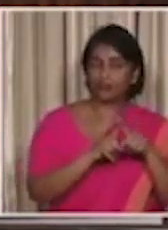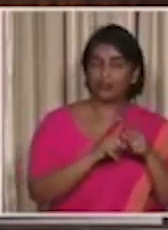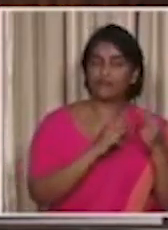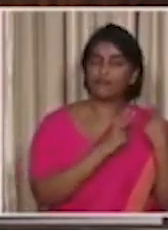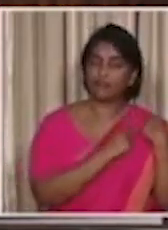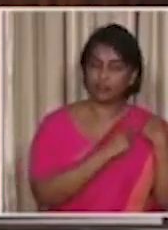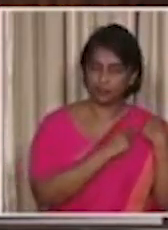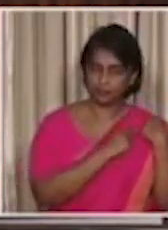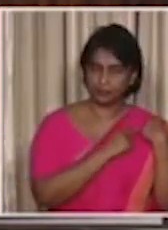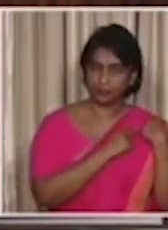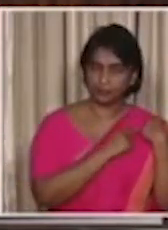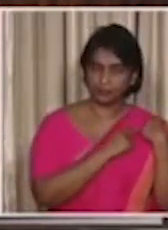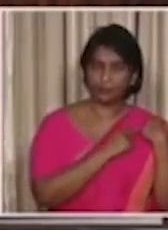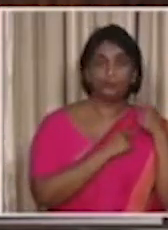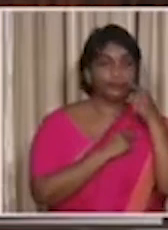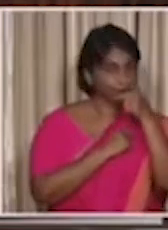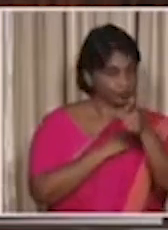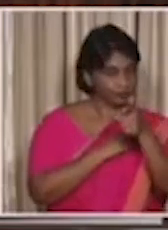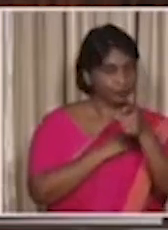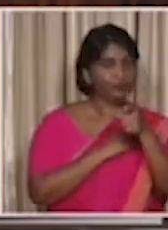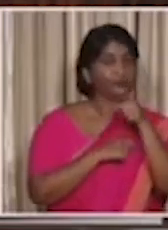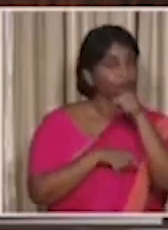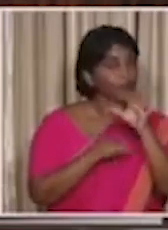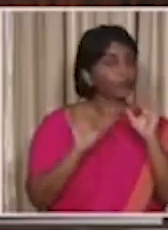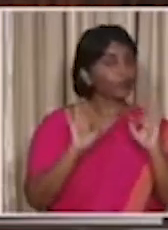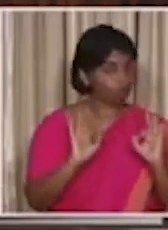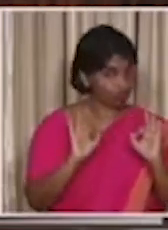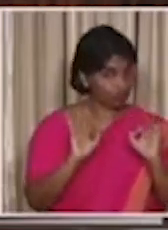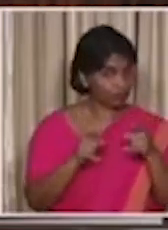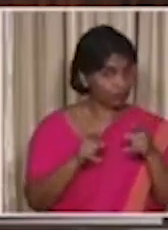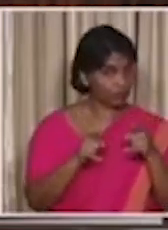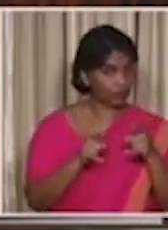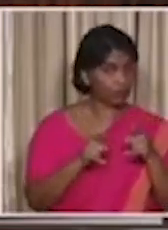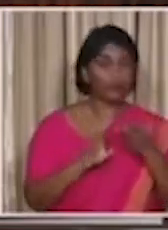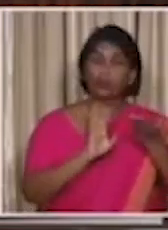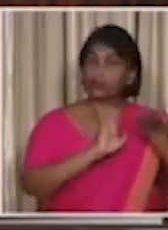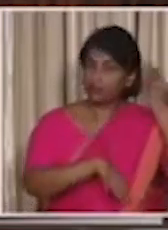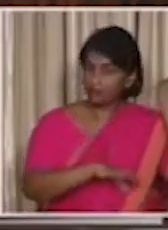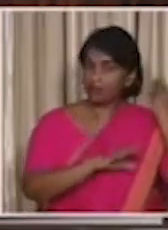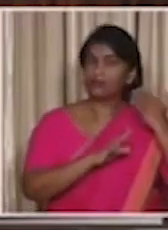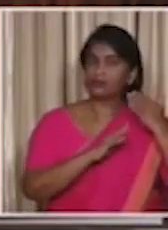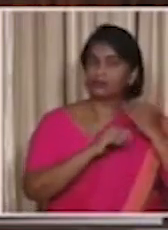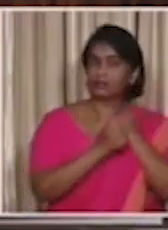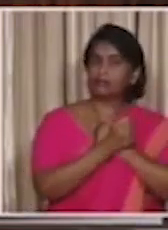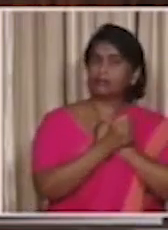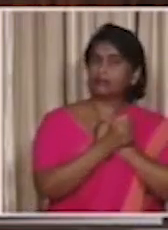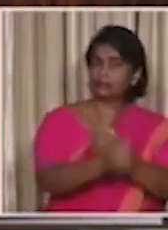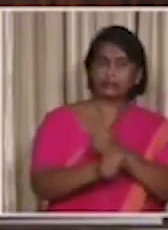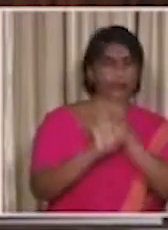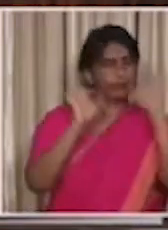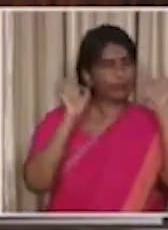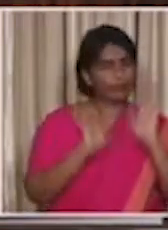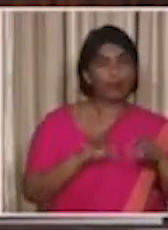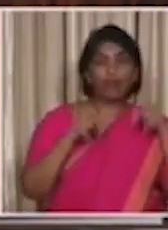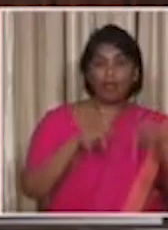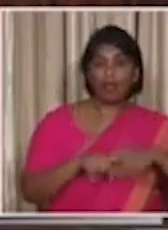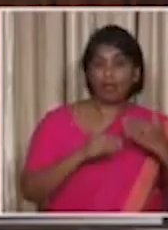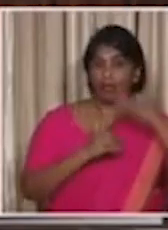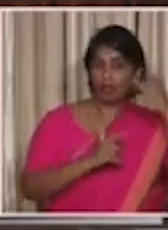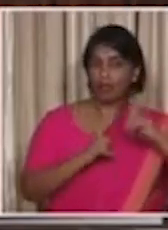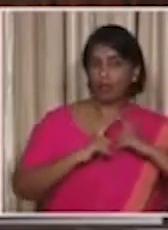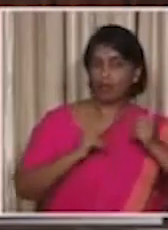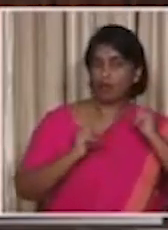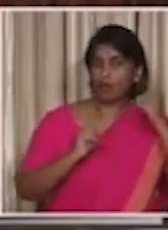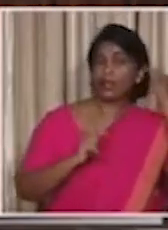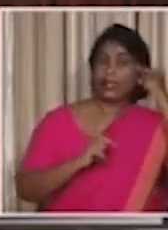සමගේම වගකීමක්. ඔබ ඊට සූදානම්ද? අතීතයේ සිරකරුවන් නොවි අපි අනාගතය ගැන